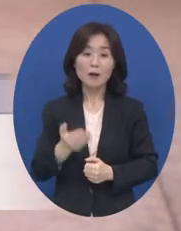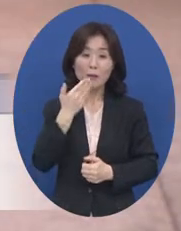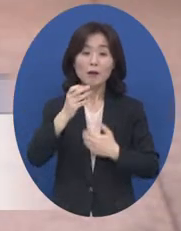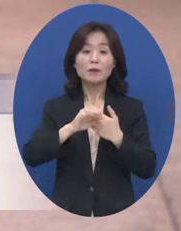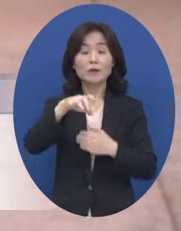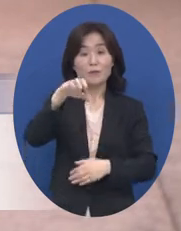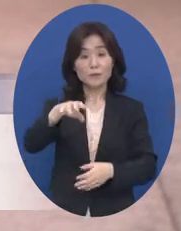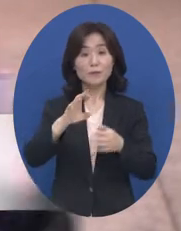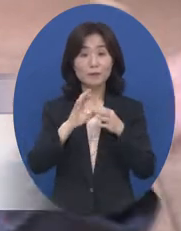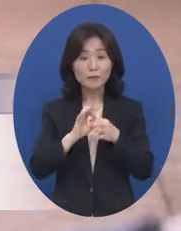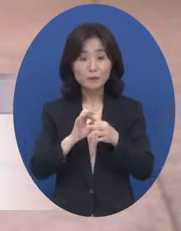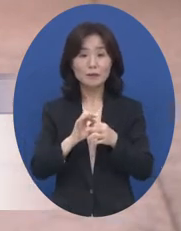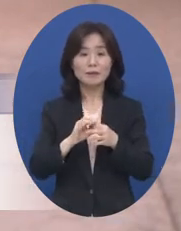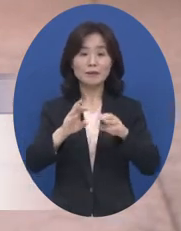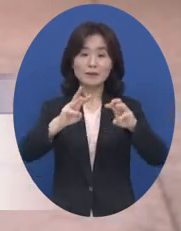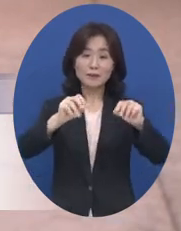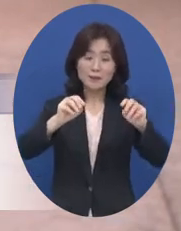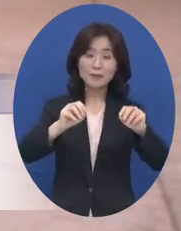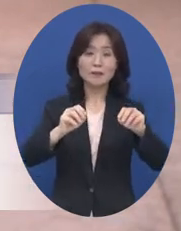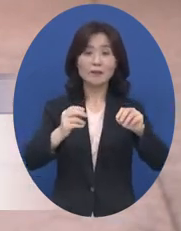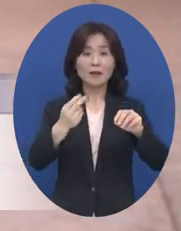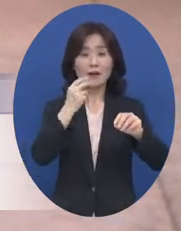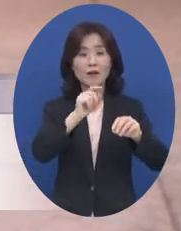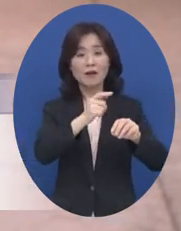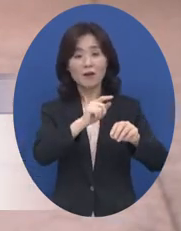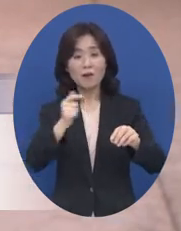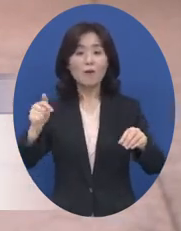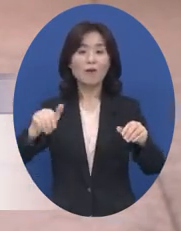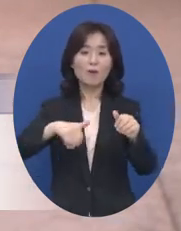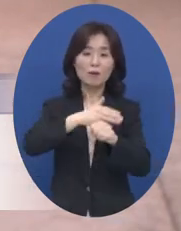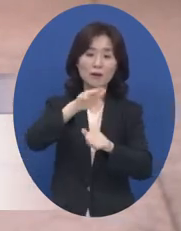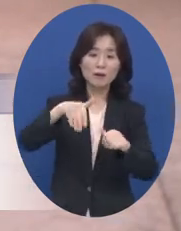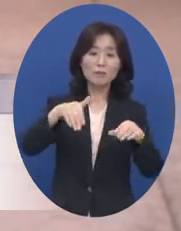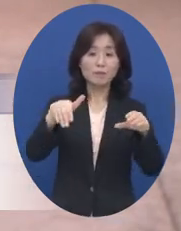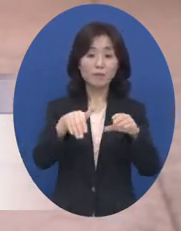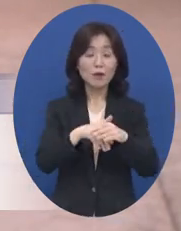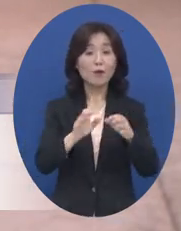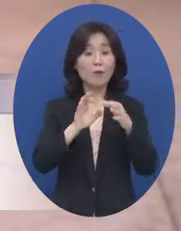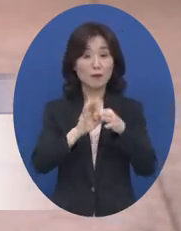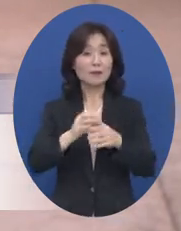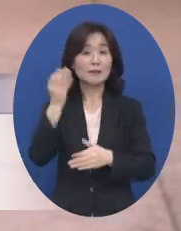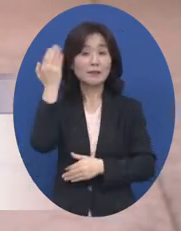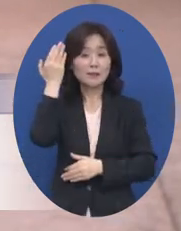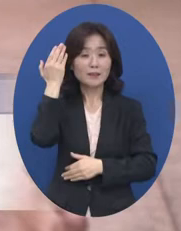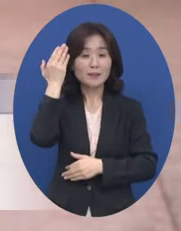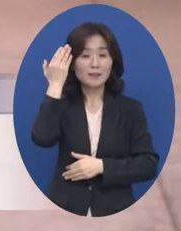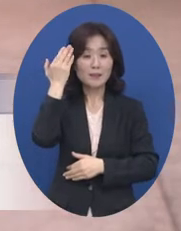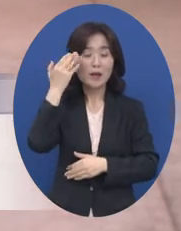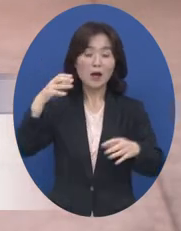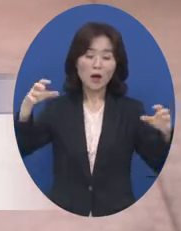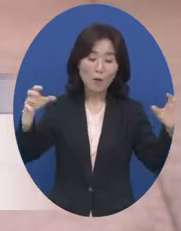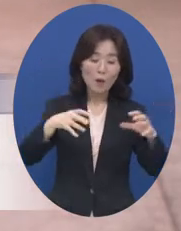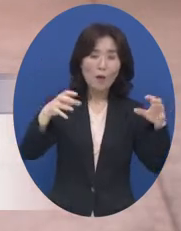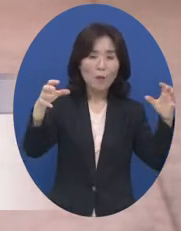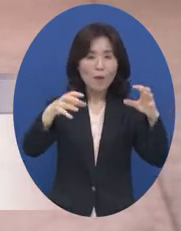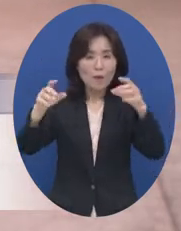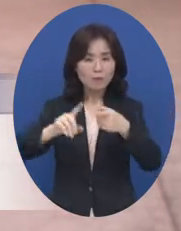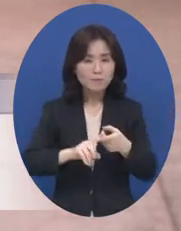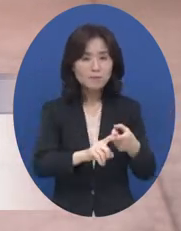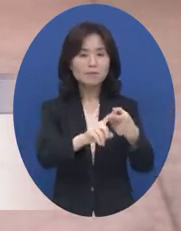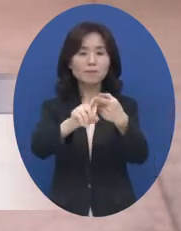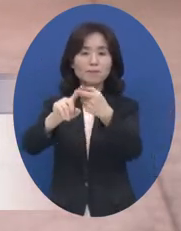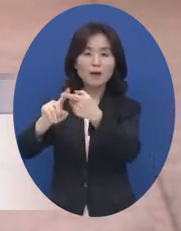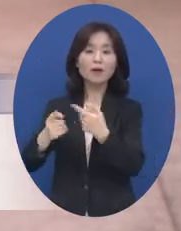공간을 통해서 지질, 생태, 환경, 문화와 관련된 지식들이 모여서 연대하고